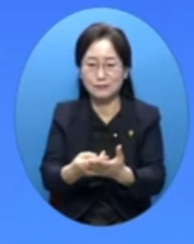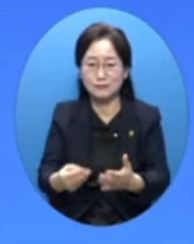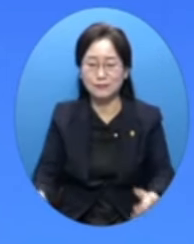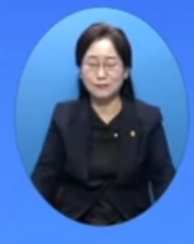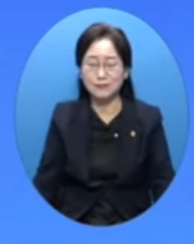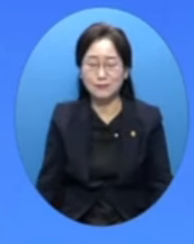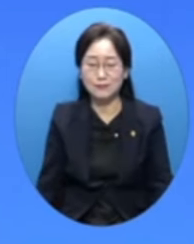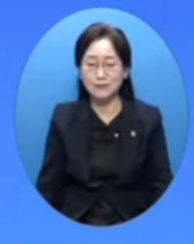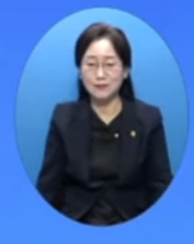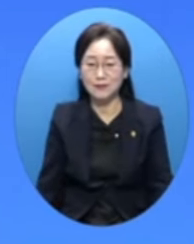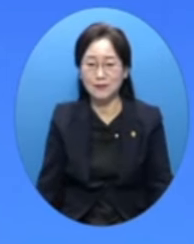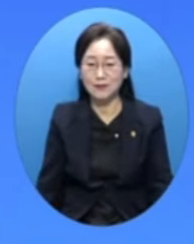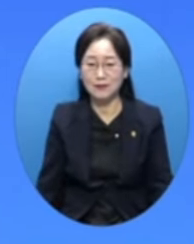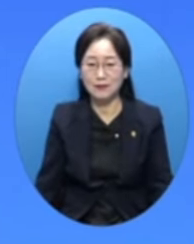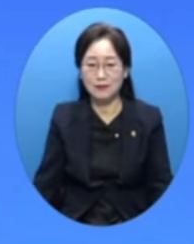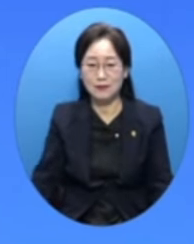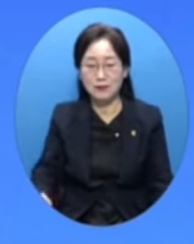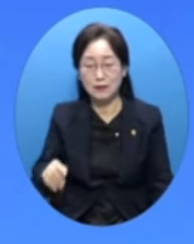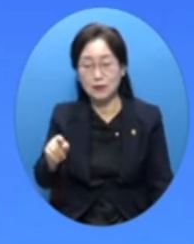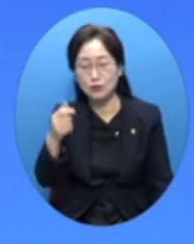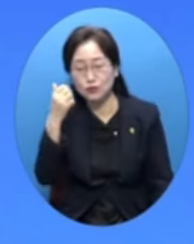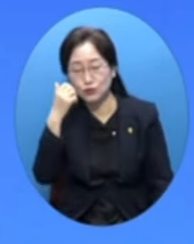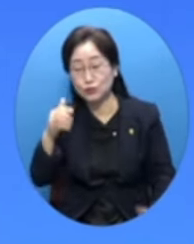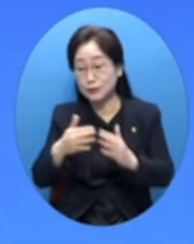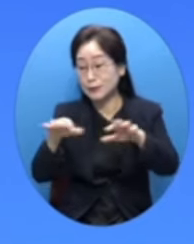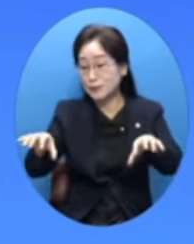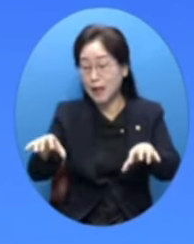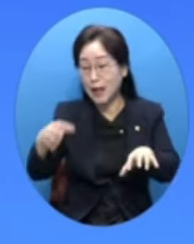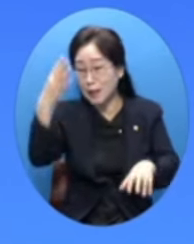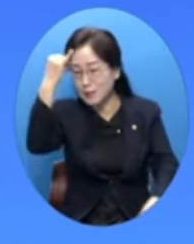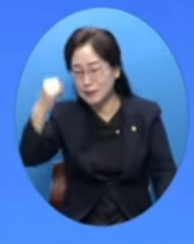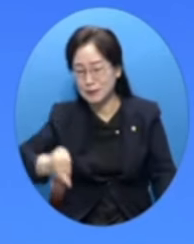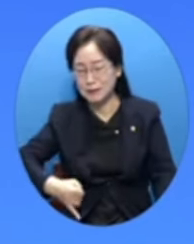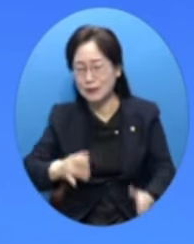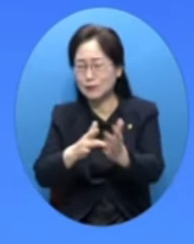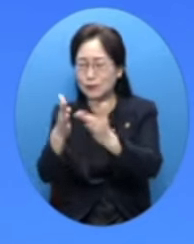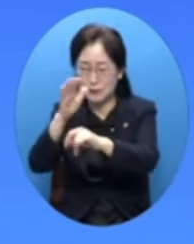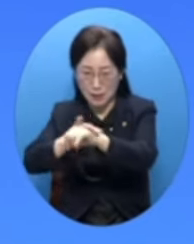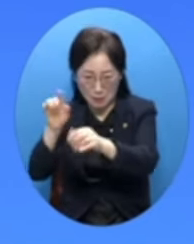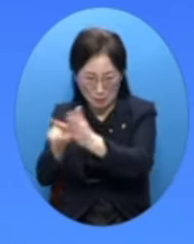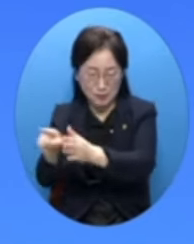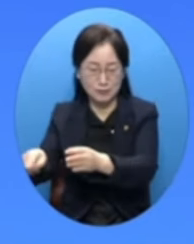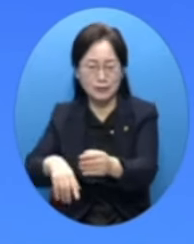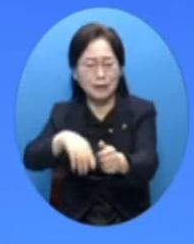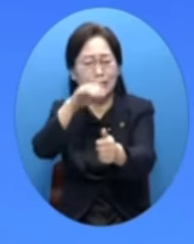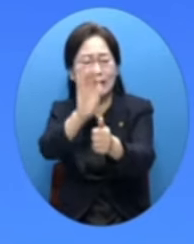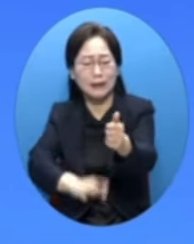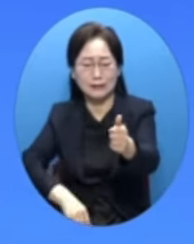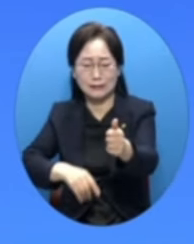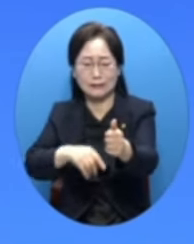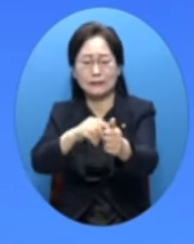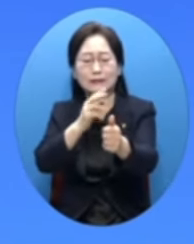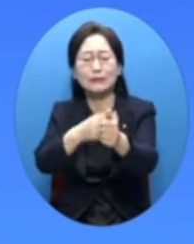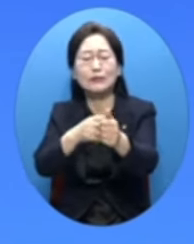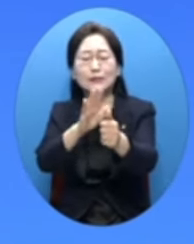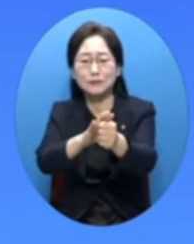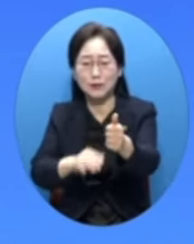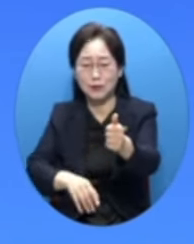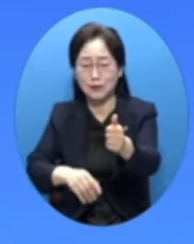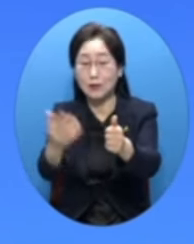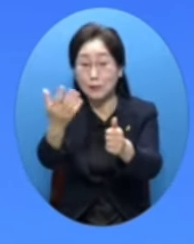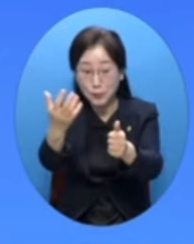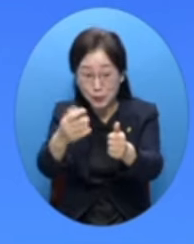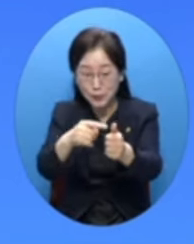그런데 이 집에 있던 예수 잘 믿는 할머님이 아이고 선생님 아플 땐 기도해야